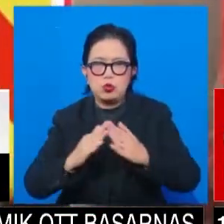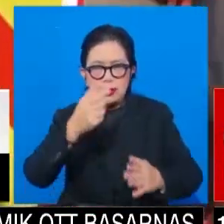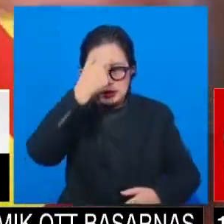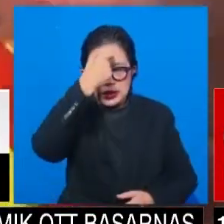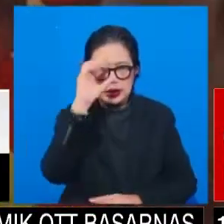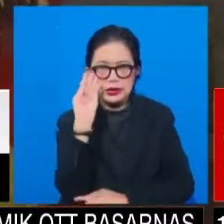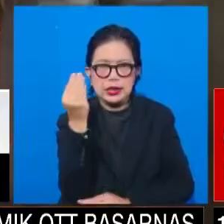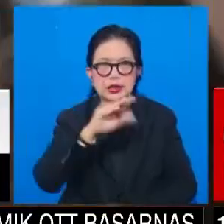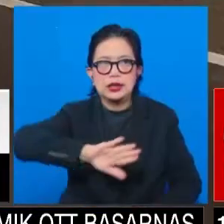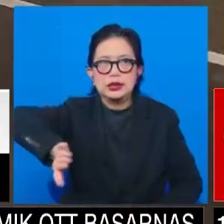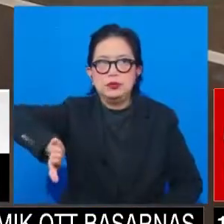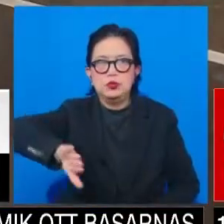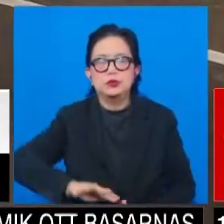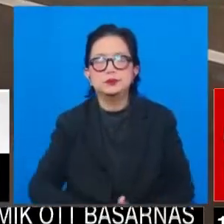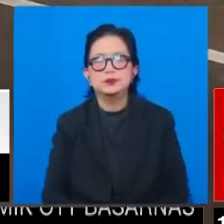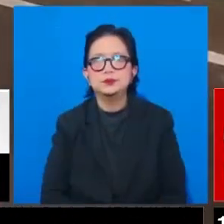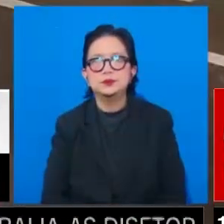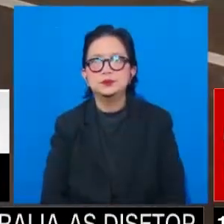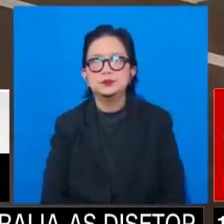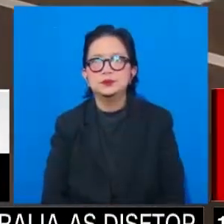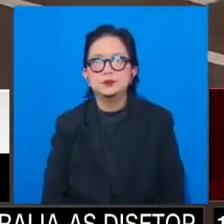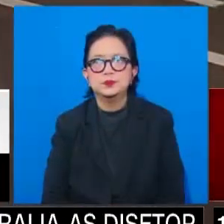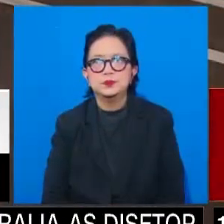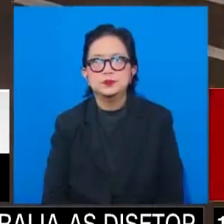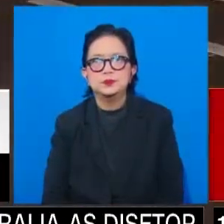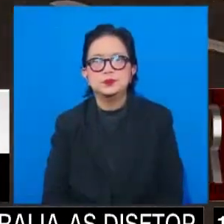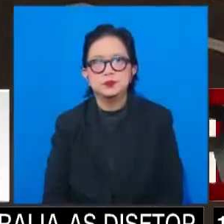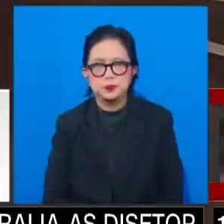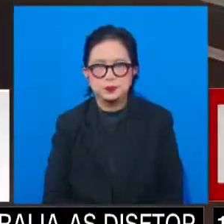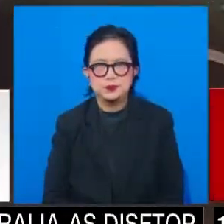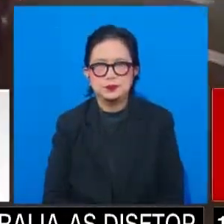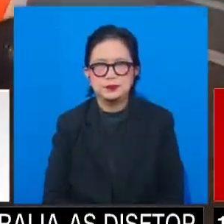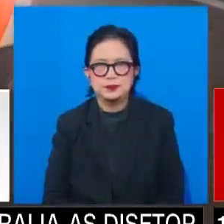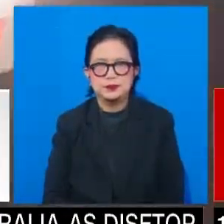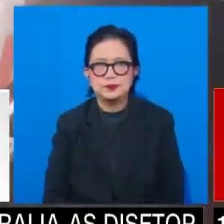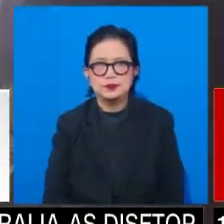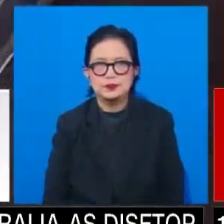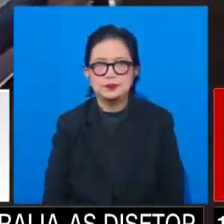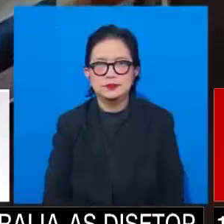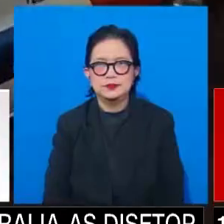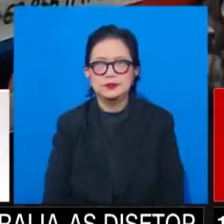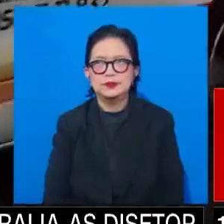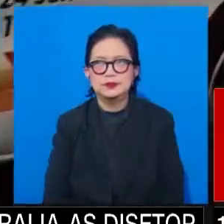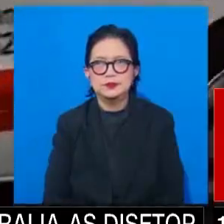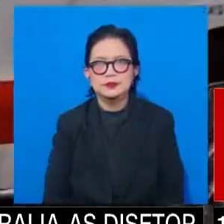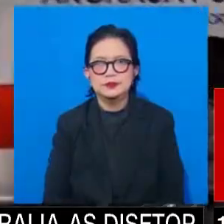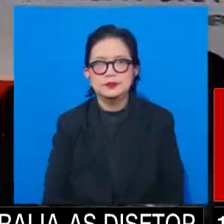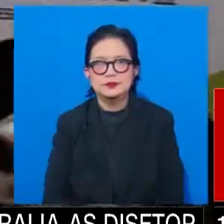ini kini ditangani unit laka lantas Polres Jakarta Timur. Tim Liputan, CNN Indonesia.